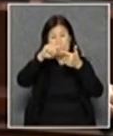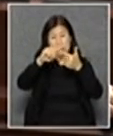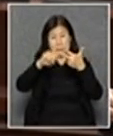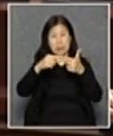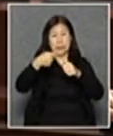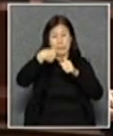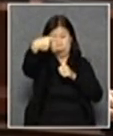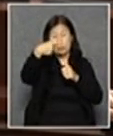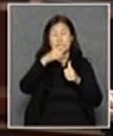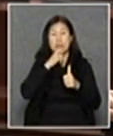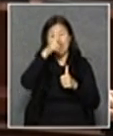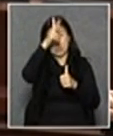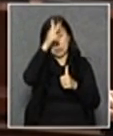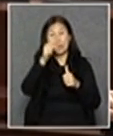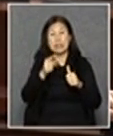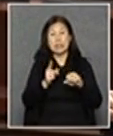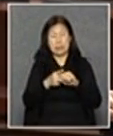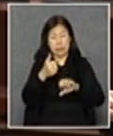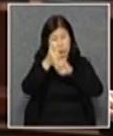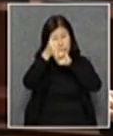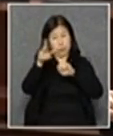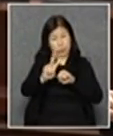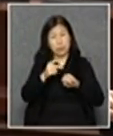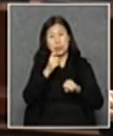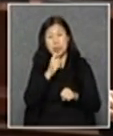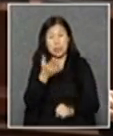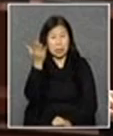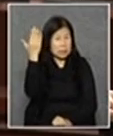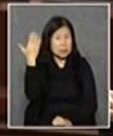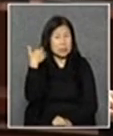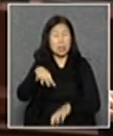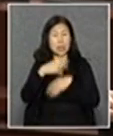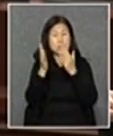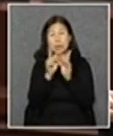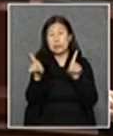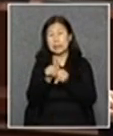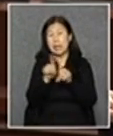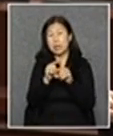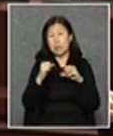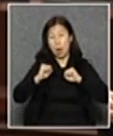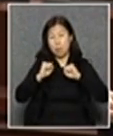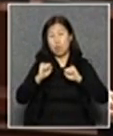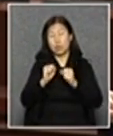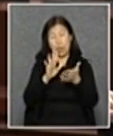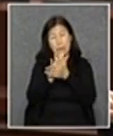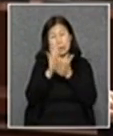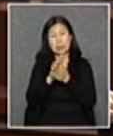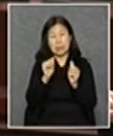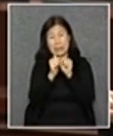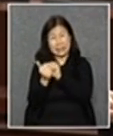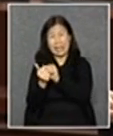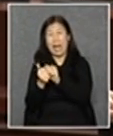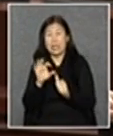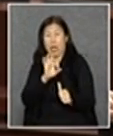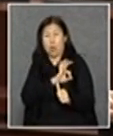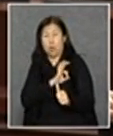一，政府是要支持，按照以往組織同類型活動的經驗，單靠主辦方一力一